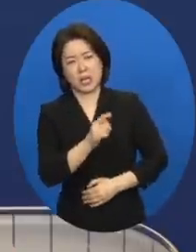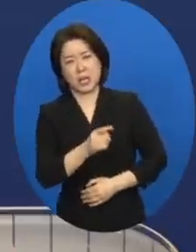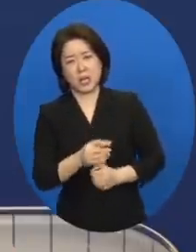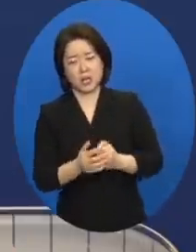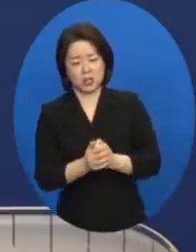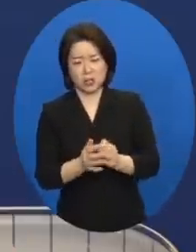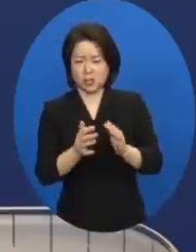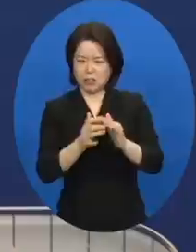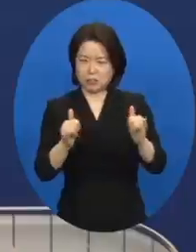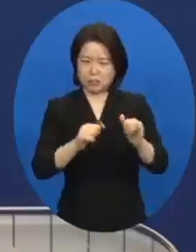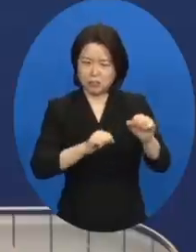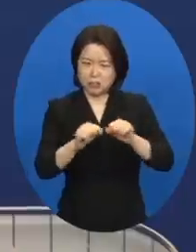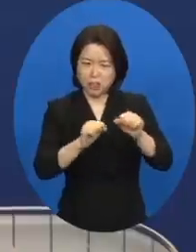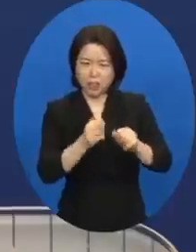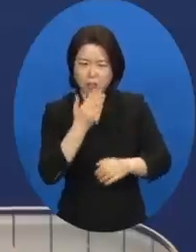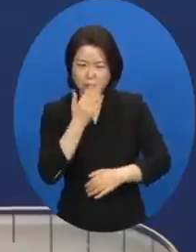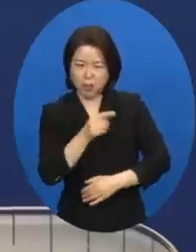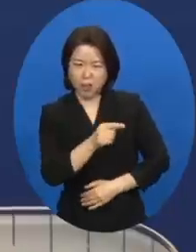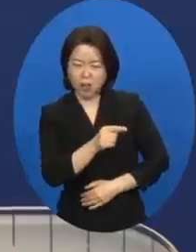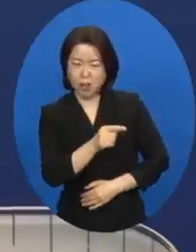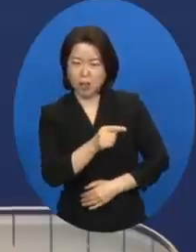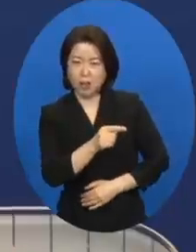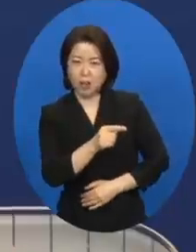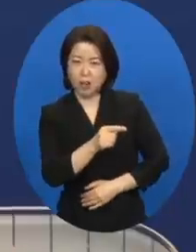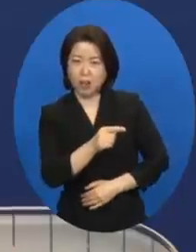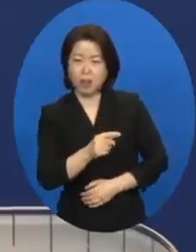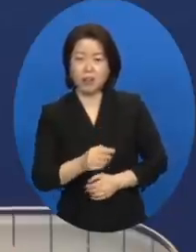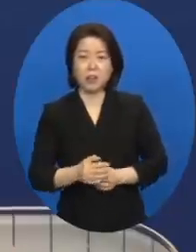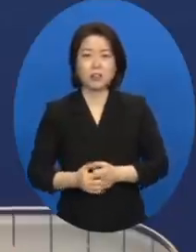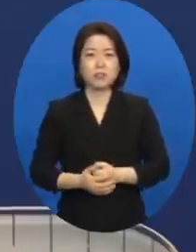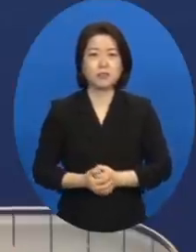사람 구실이나 하겠나?